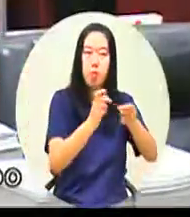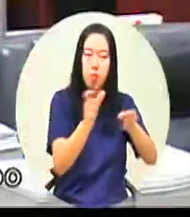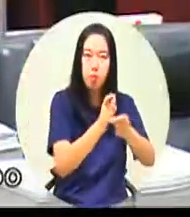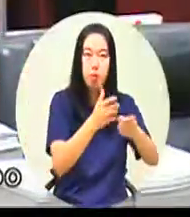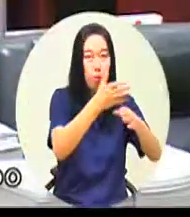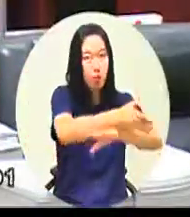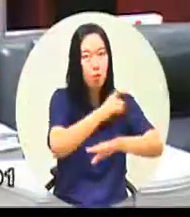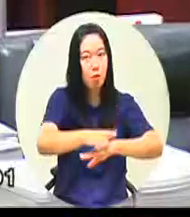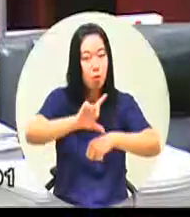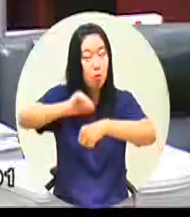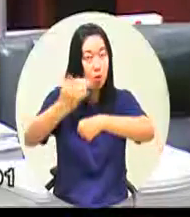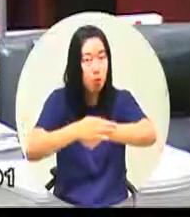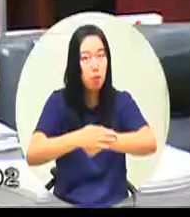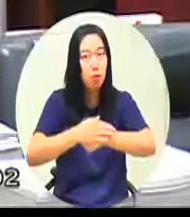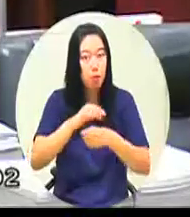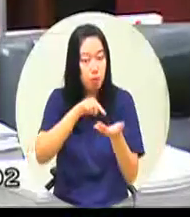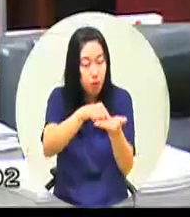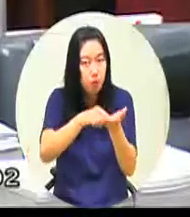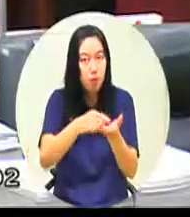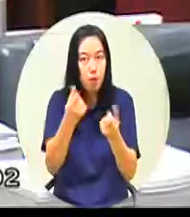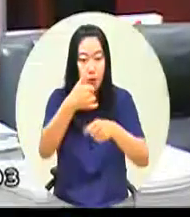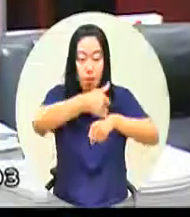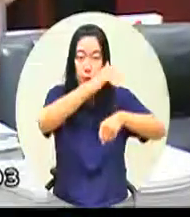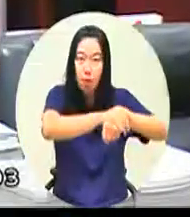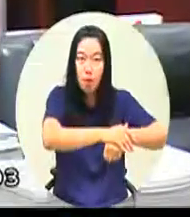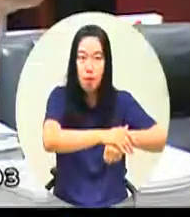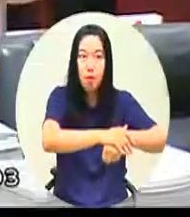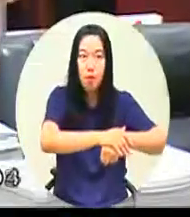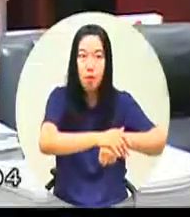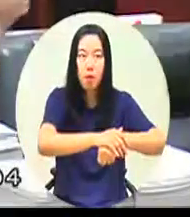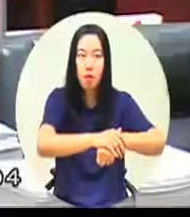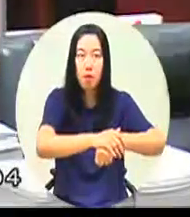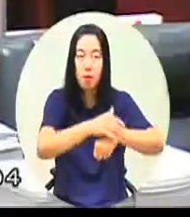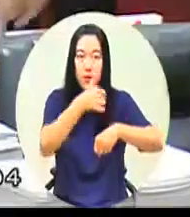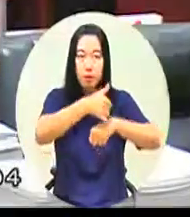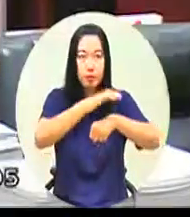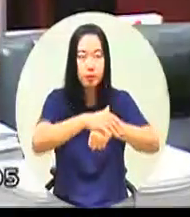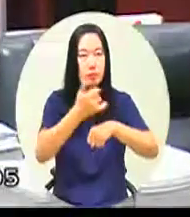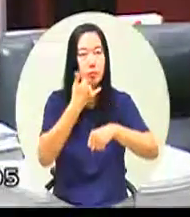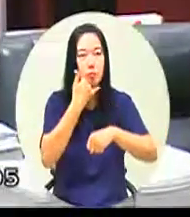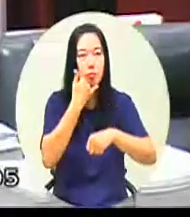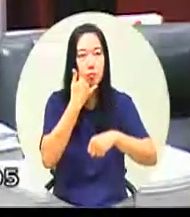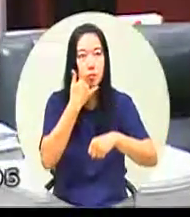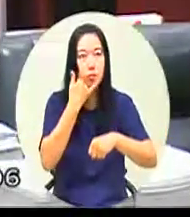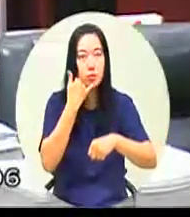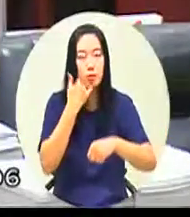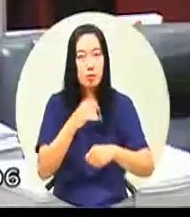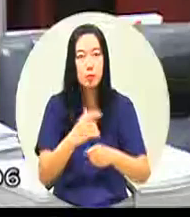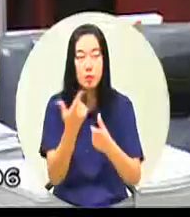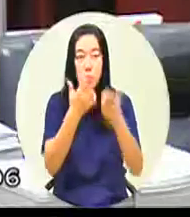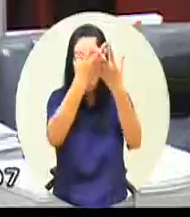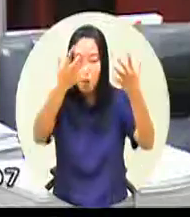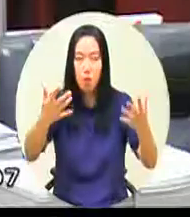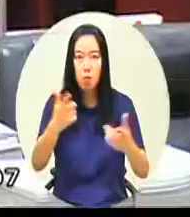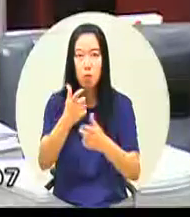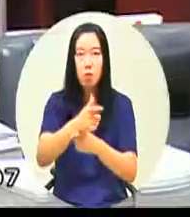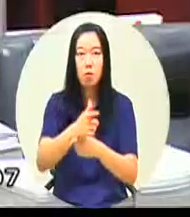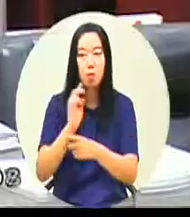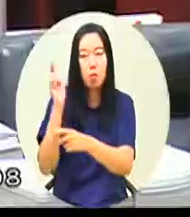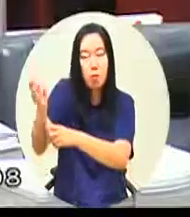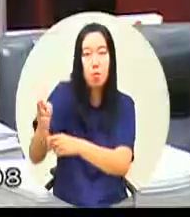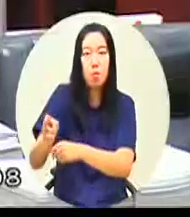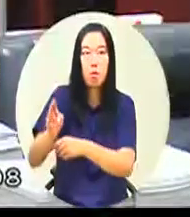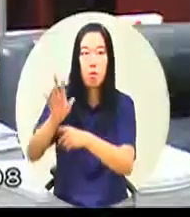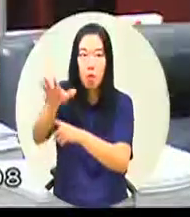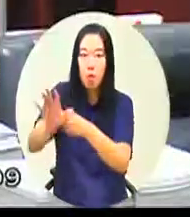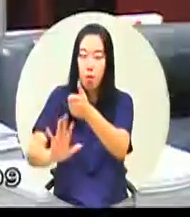那个时间。是用雇工的方式请你们去筹备嘛，也交代农委会副主委嘛